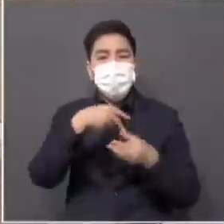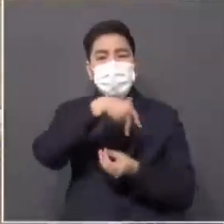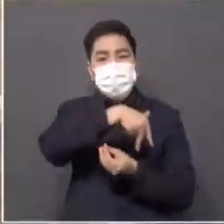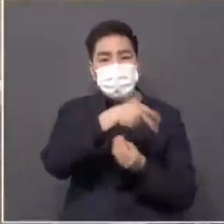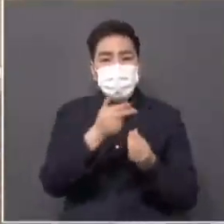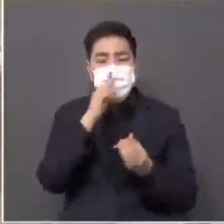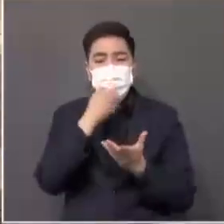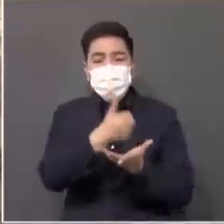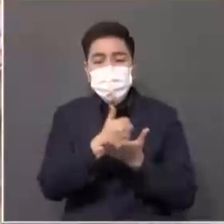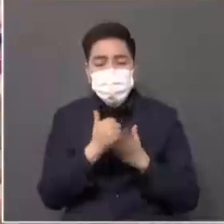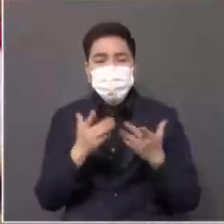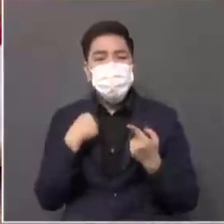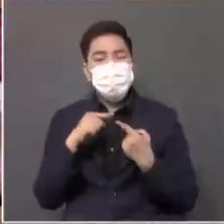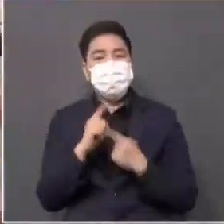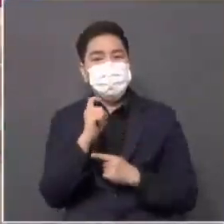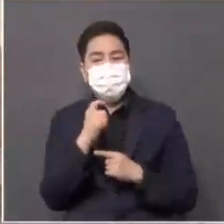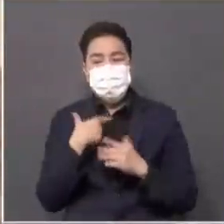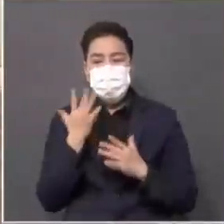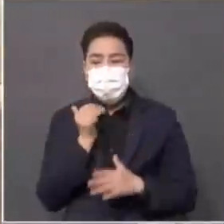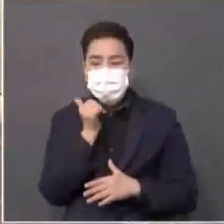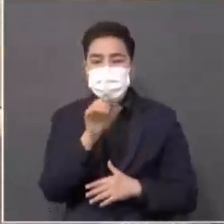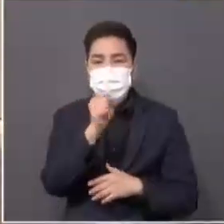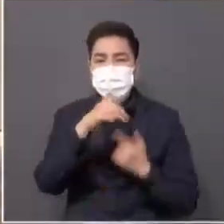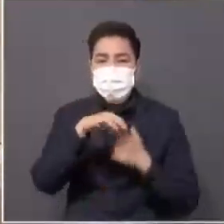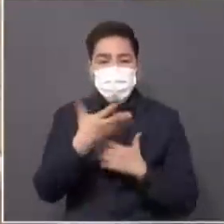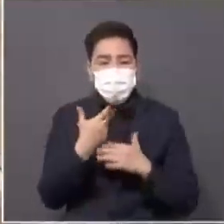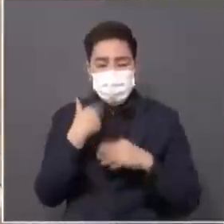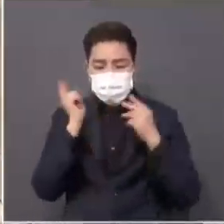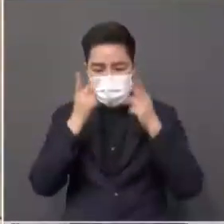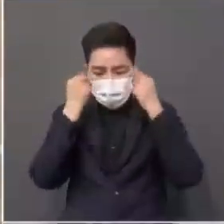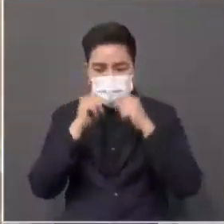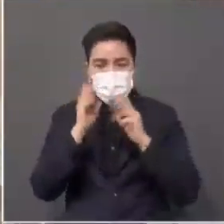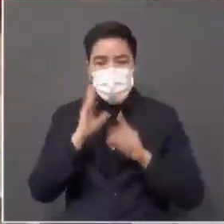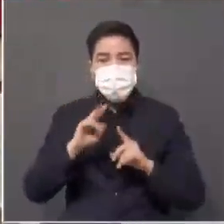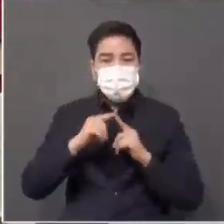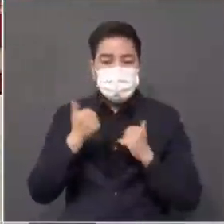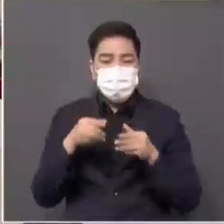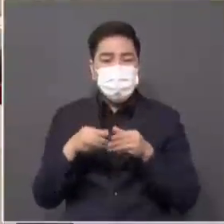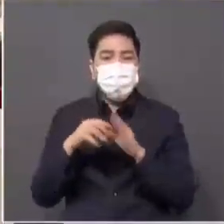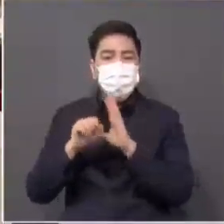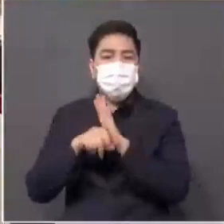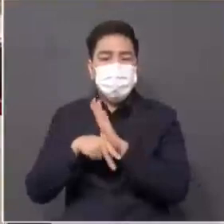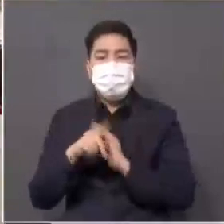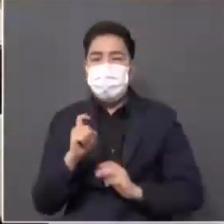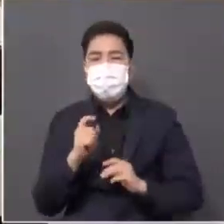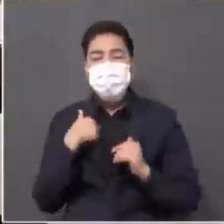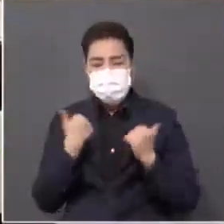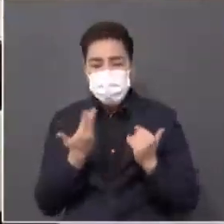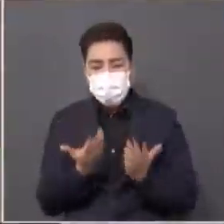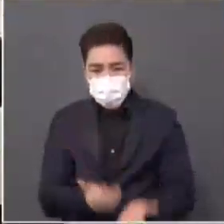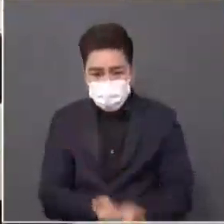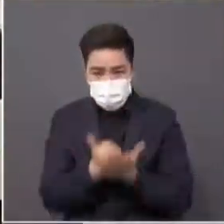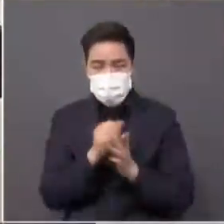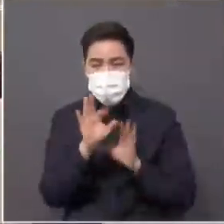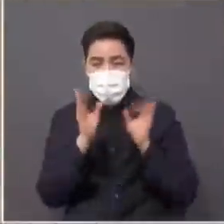ถ้าไม่ช่วยกันเนี่ยคุณท็อปก็อาจจะไม่ได้เข้าสภาและอาจจะไม่ได้เป็นนายกคนที่ 2ของคนสุพรรณก็ได้ก็ขอให้ช่วยกันเลือก